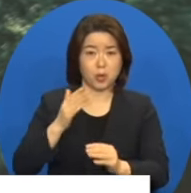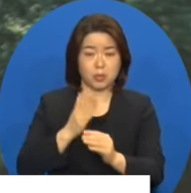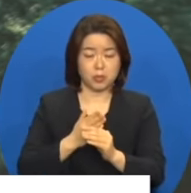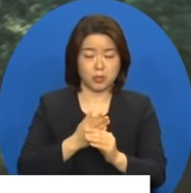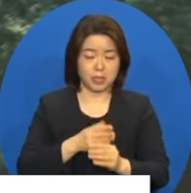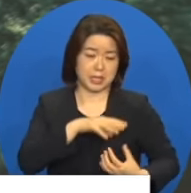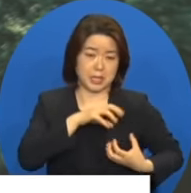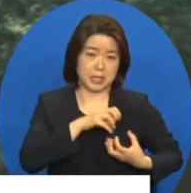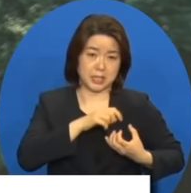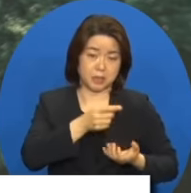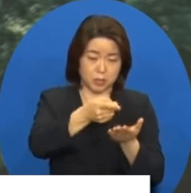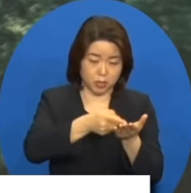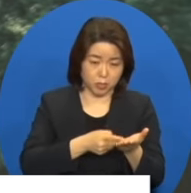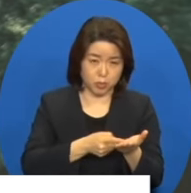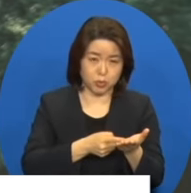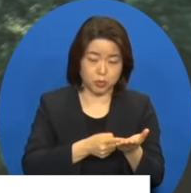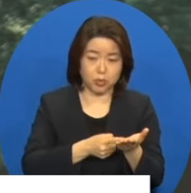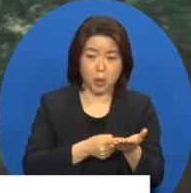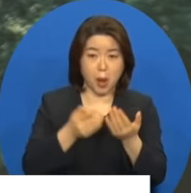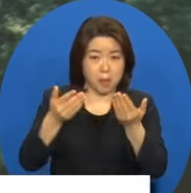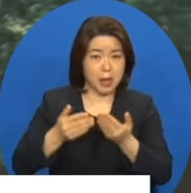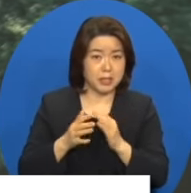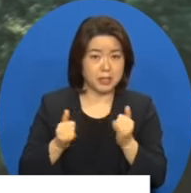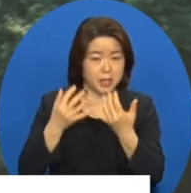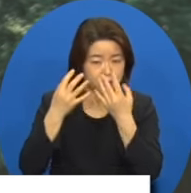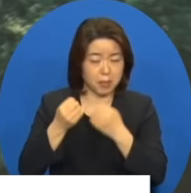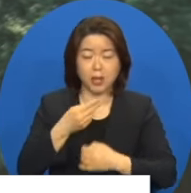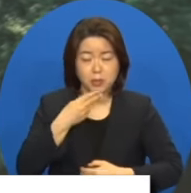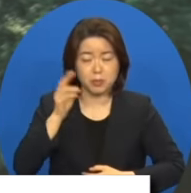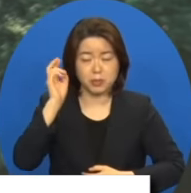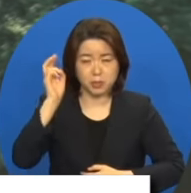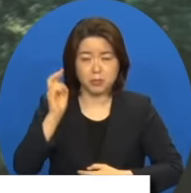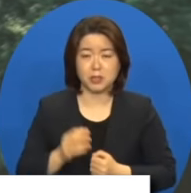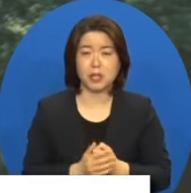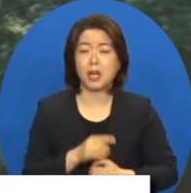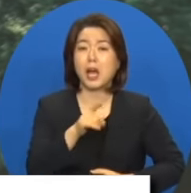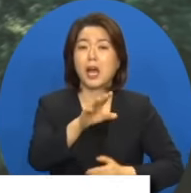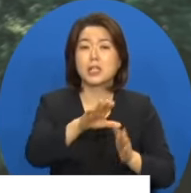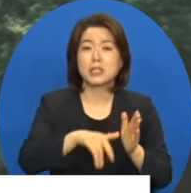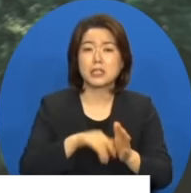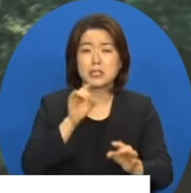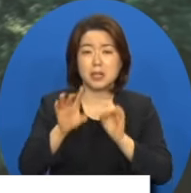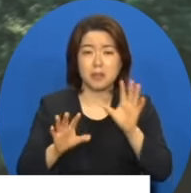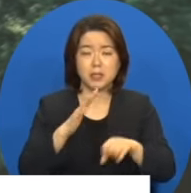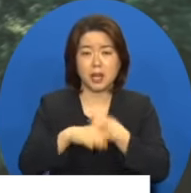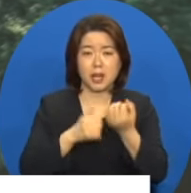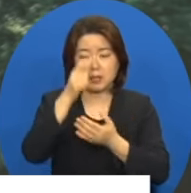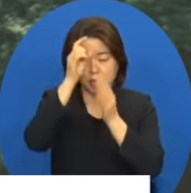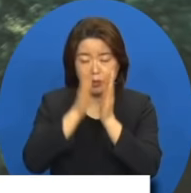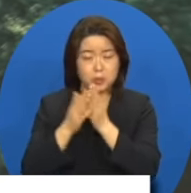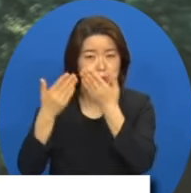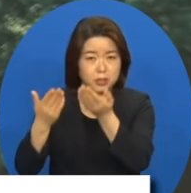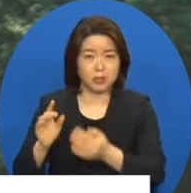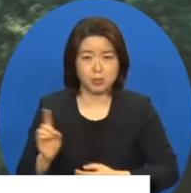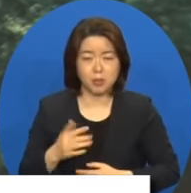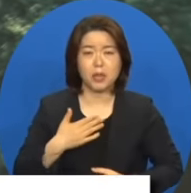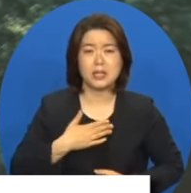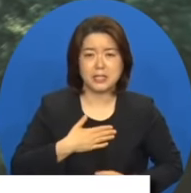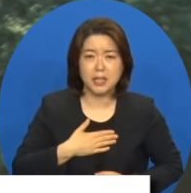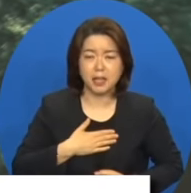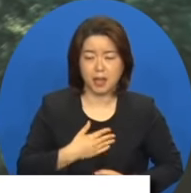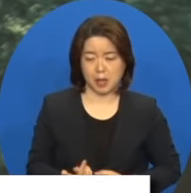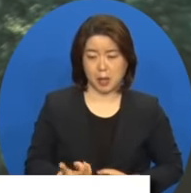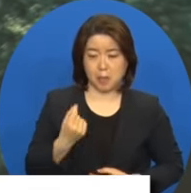이식 수술 받으신 분 거의 없으실 겁니다. 그때마다 하나님께 기도하기를, 하나님 제가